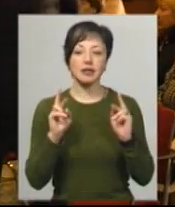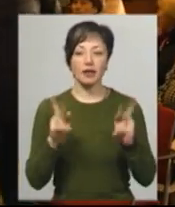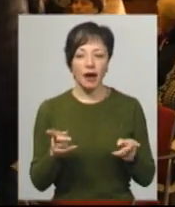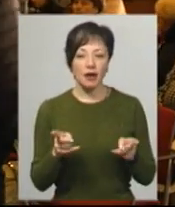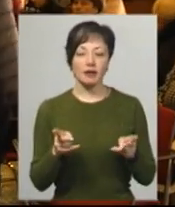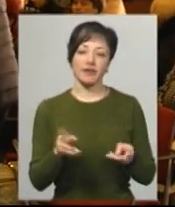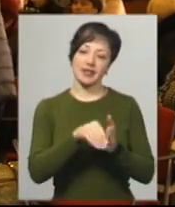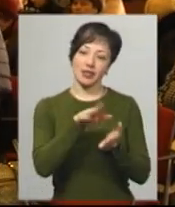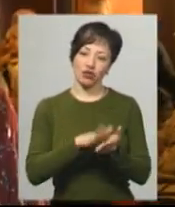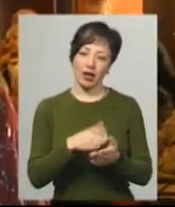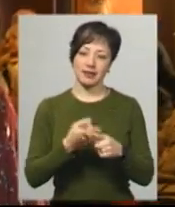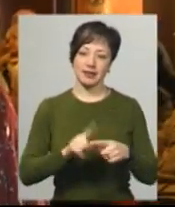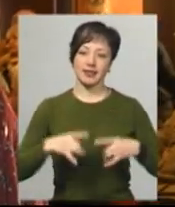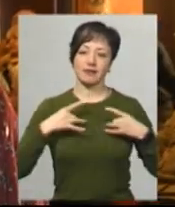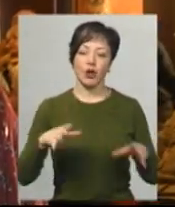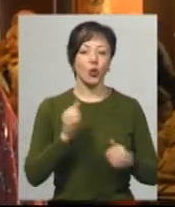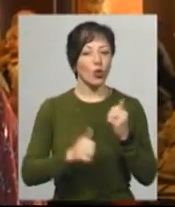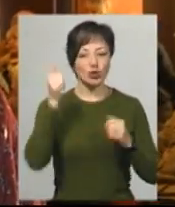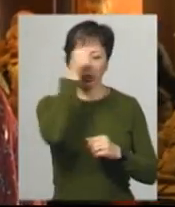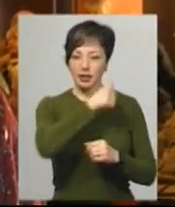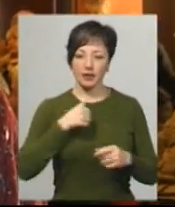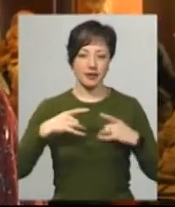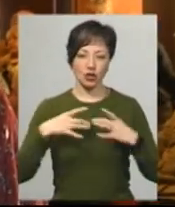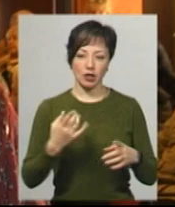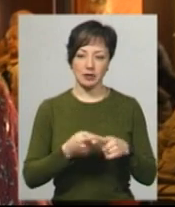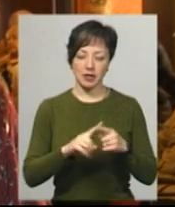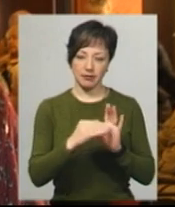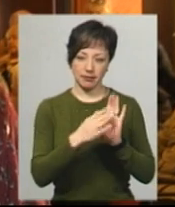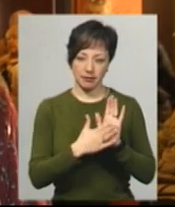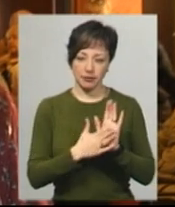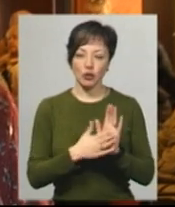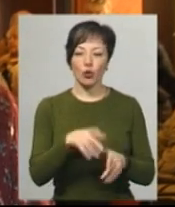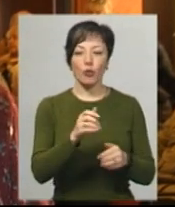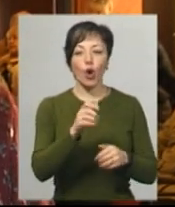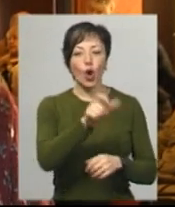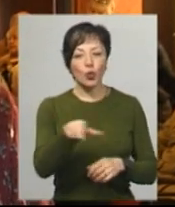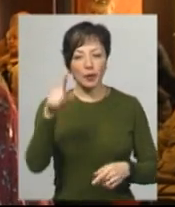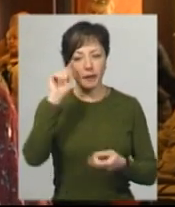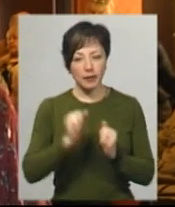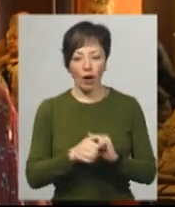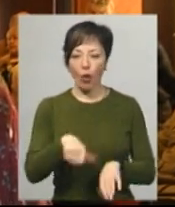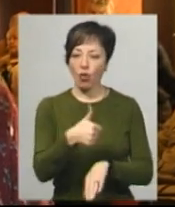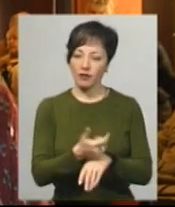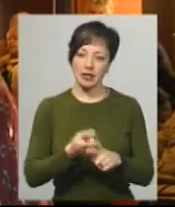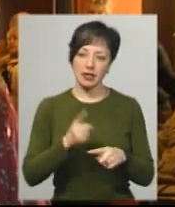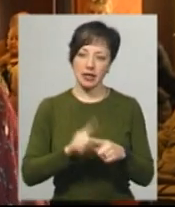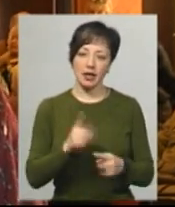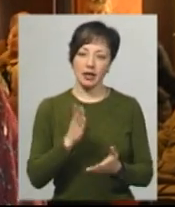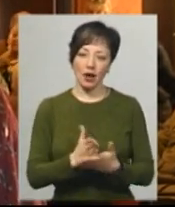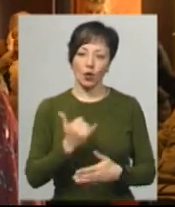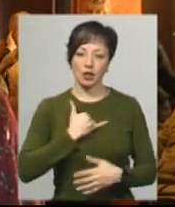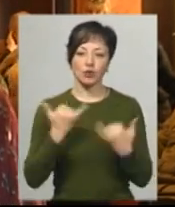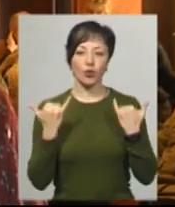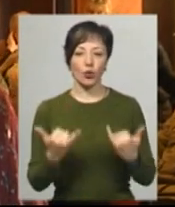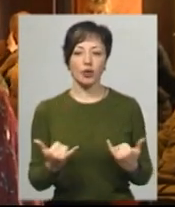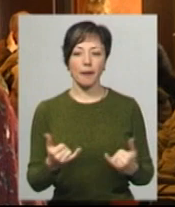як відзначається це свято. Кожен рік ми відзначаємо ці свята для того, щоб люди пам'ятали, що саме головне це є в нас